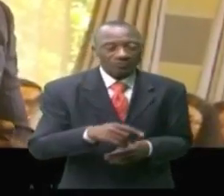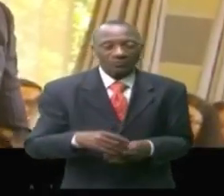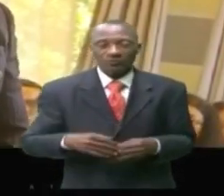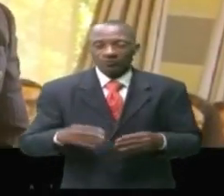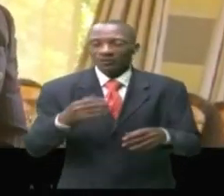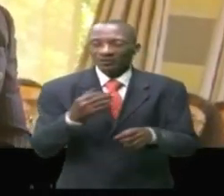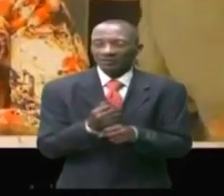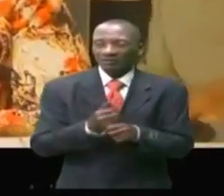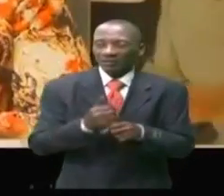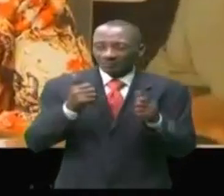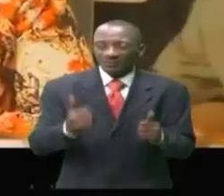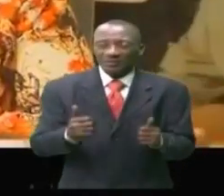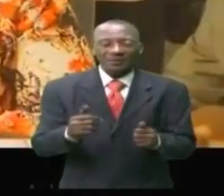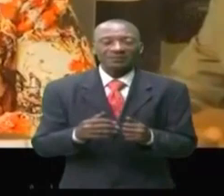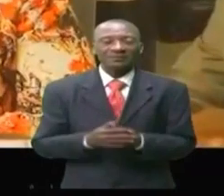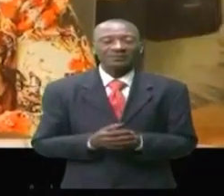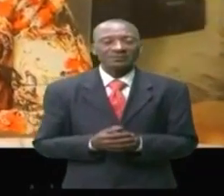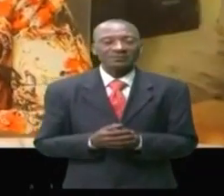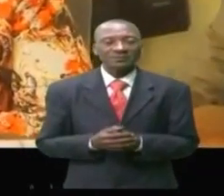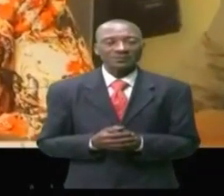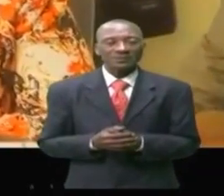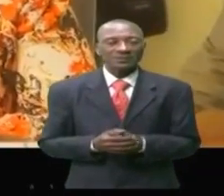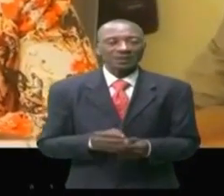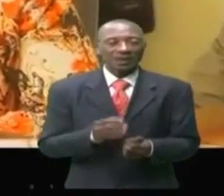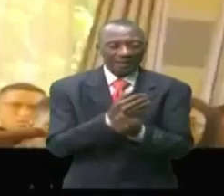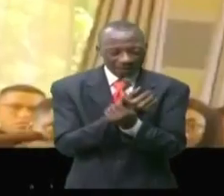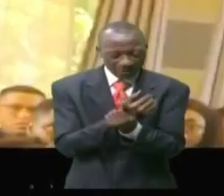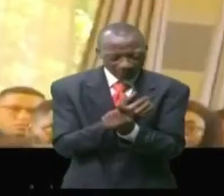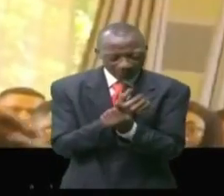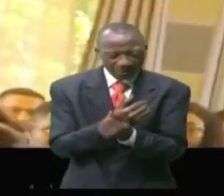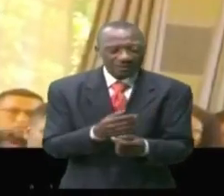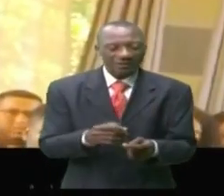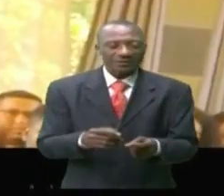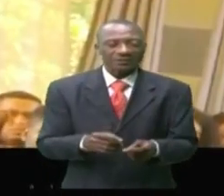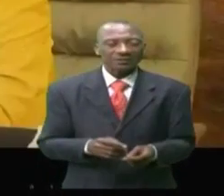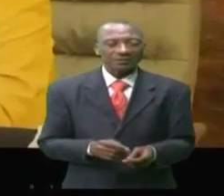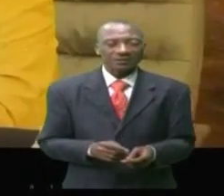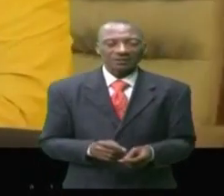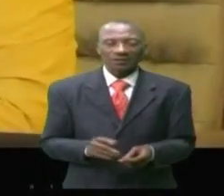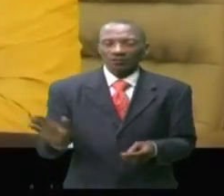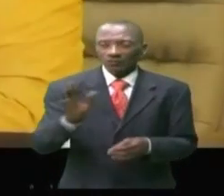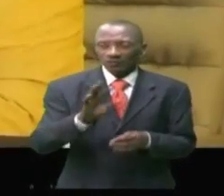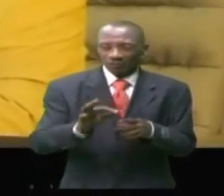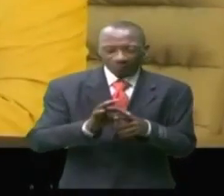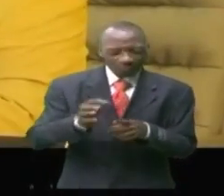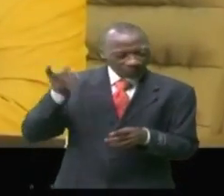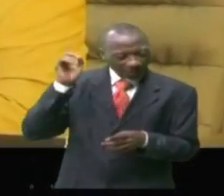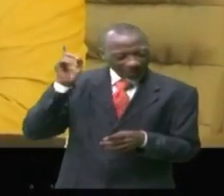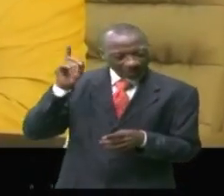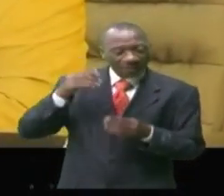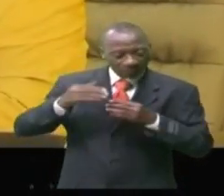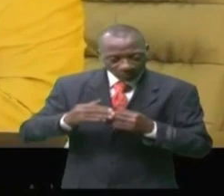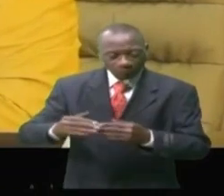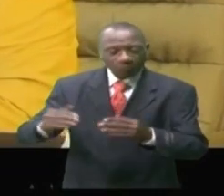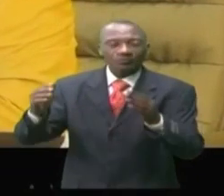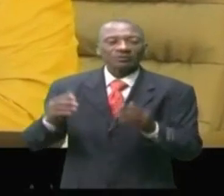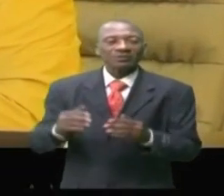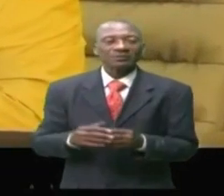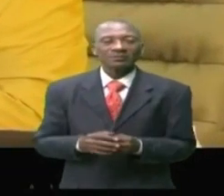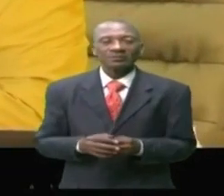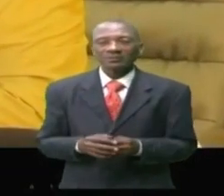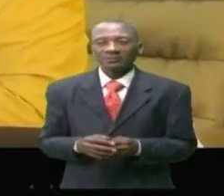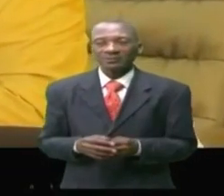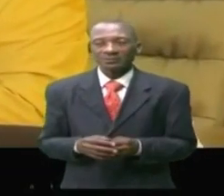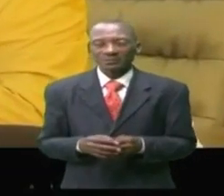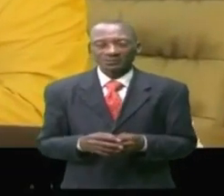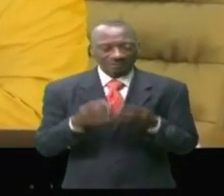des assignations, en respectant la convention collective qui est notre Bible. Parlant au nom du directeur général, le chef des